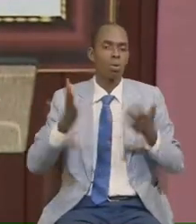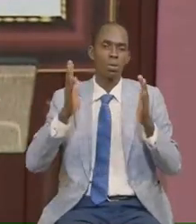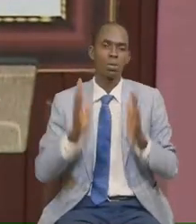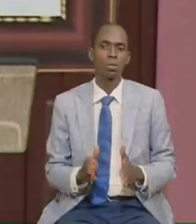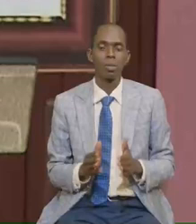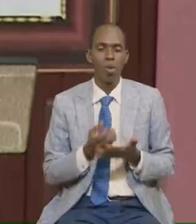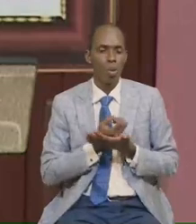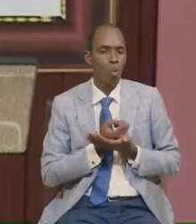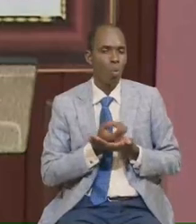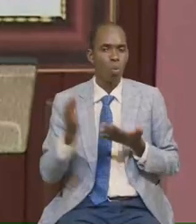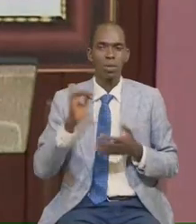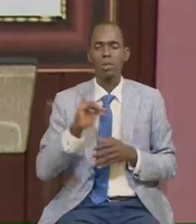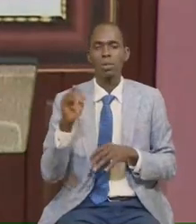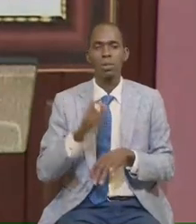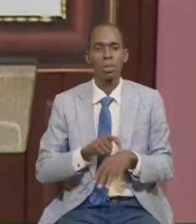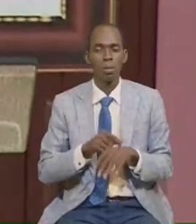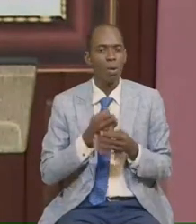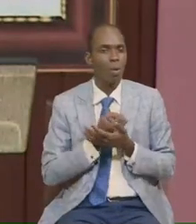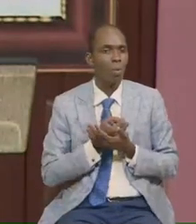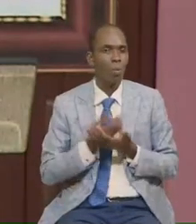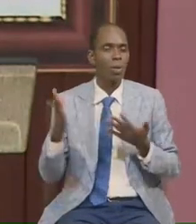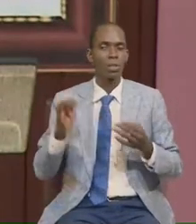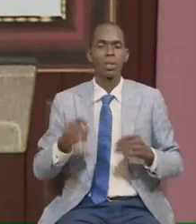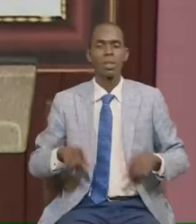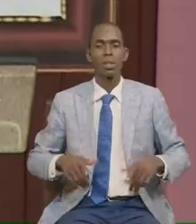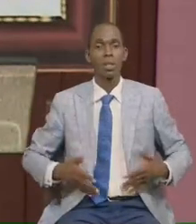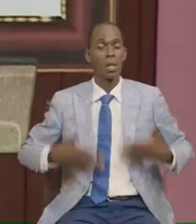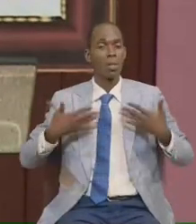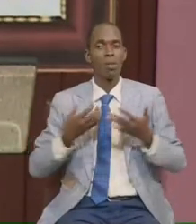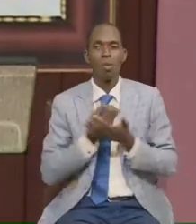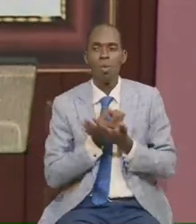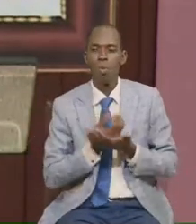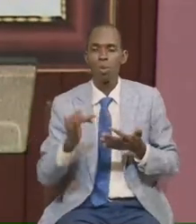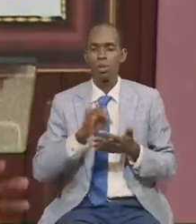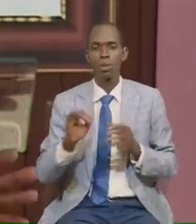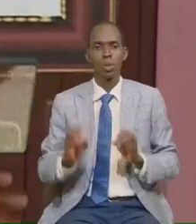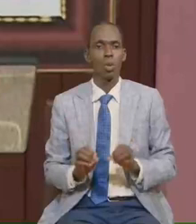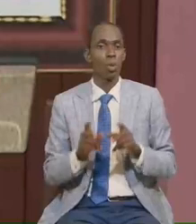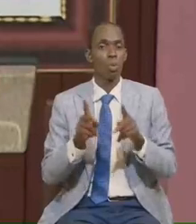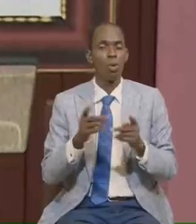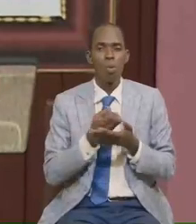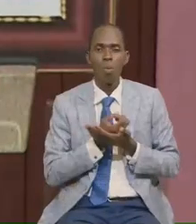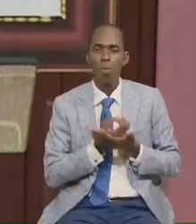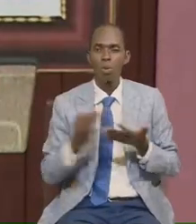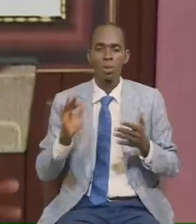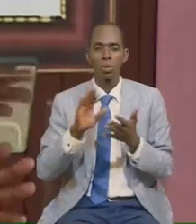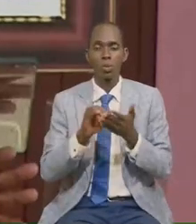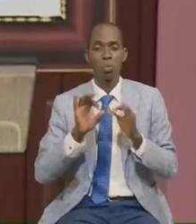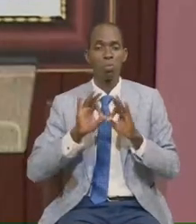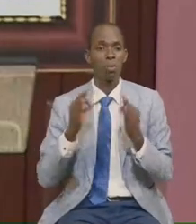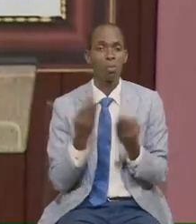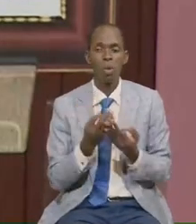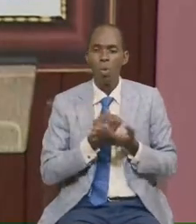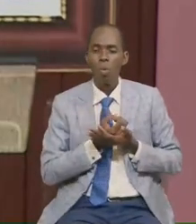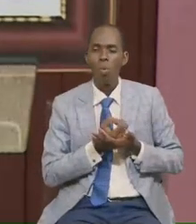de temps gaspille des vies gaspi des opportunités gaspille sa famille gaspire